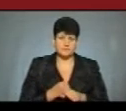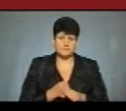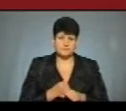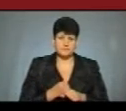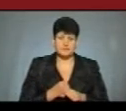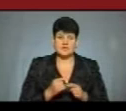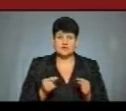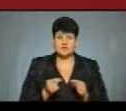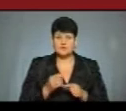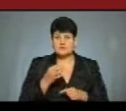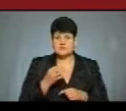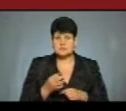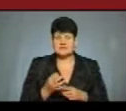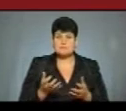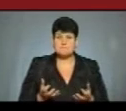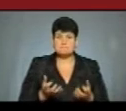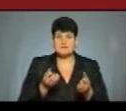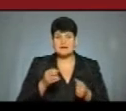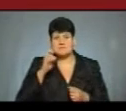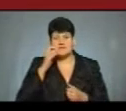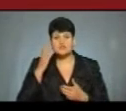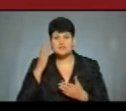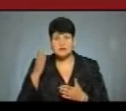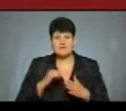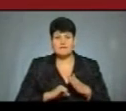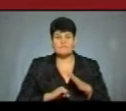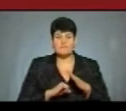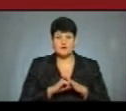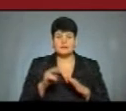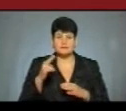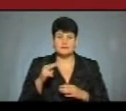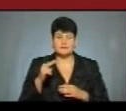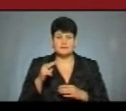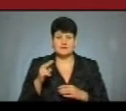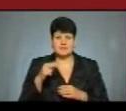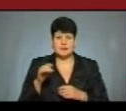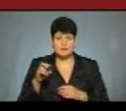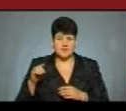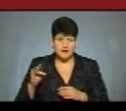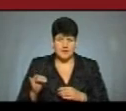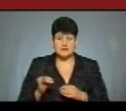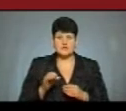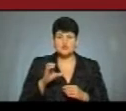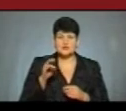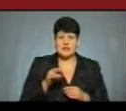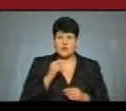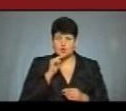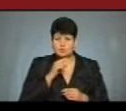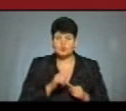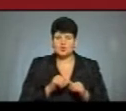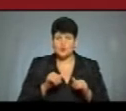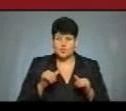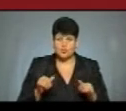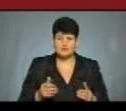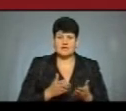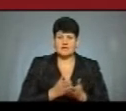чітко сказати, з підтримки держави, фонд ДФРР, соціально-економічний розвиток, на розвиток